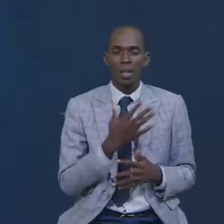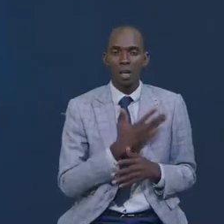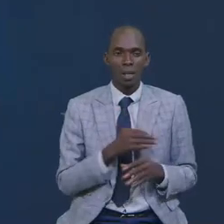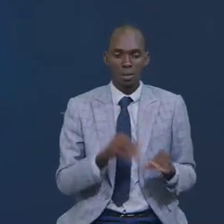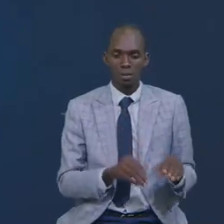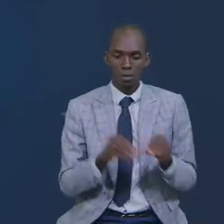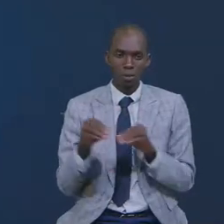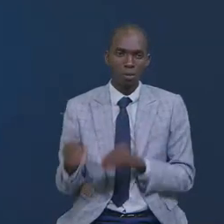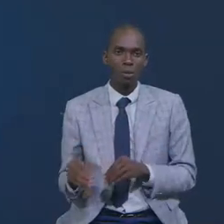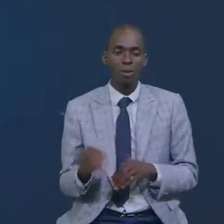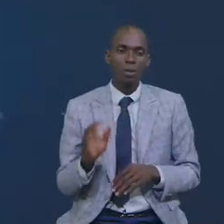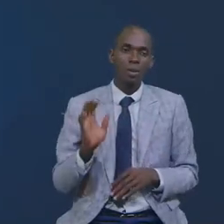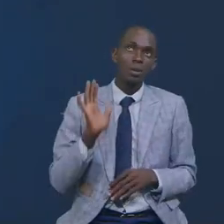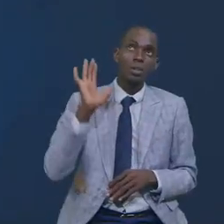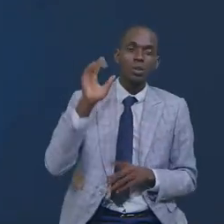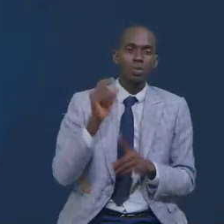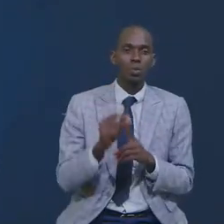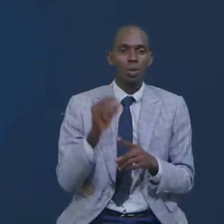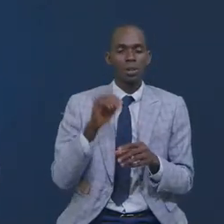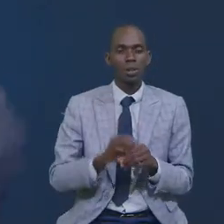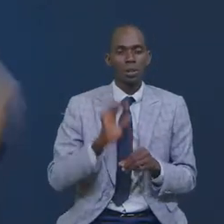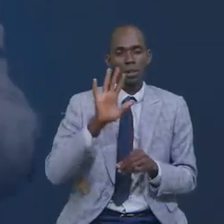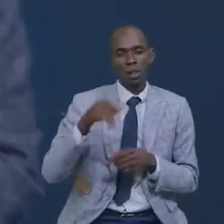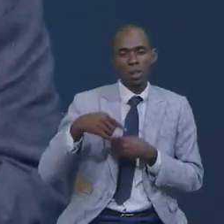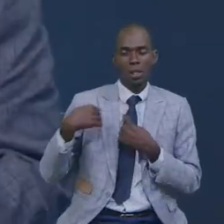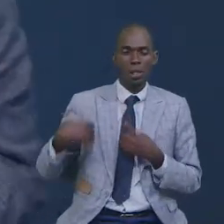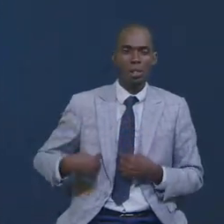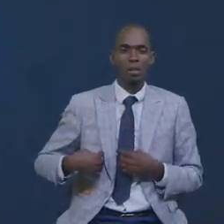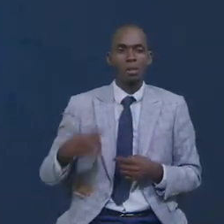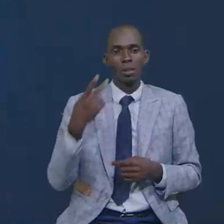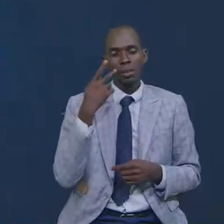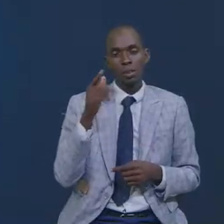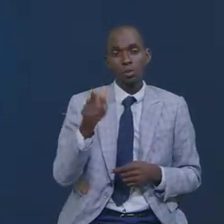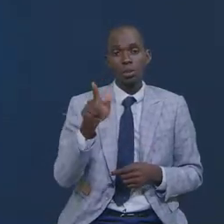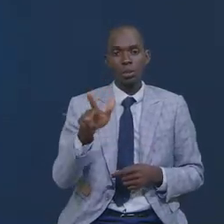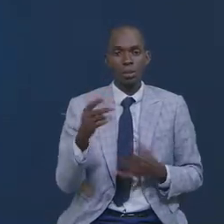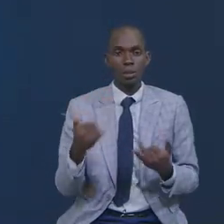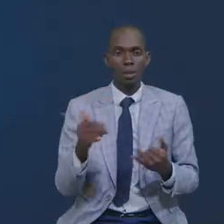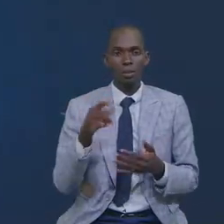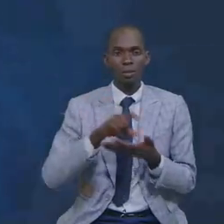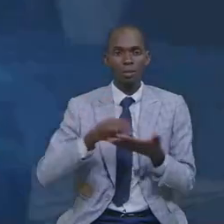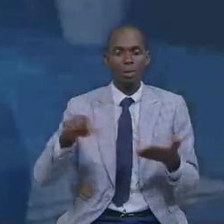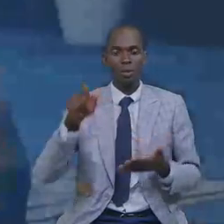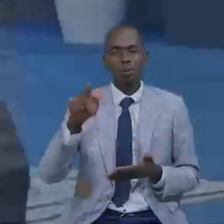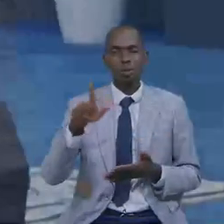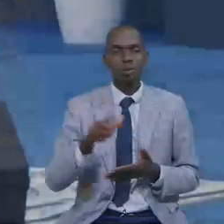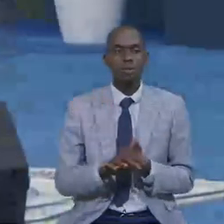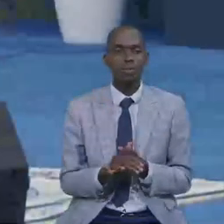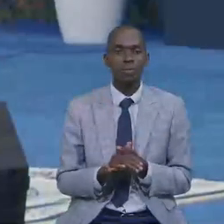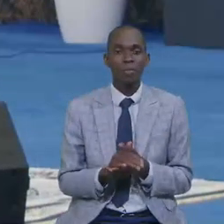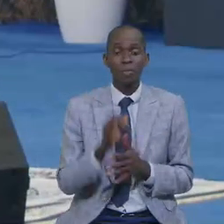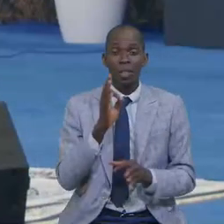et mets dans ton cœur c'est paroles ouais le verset 23